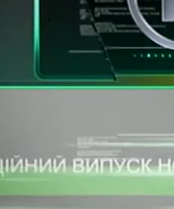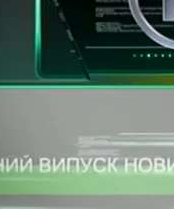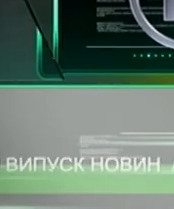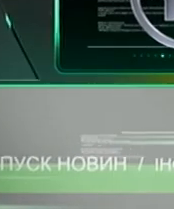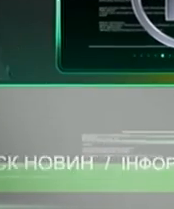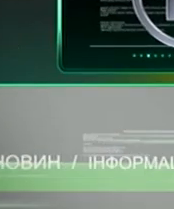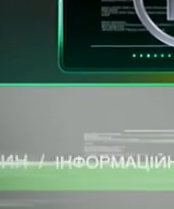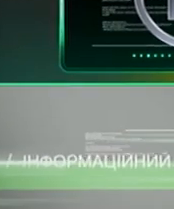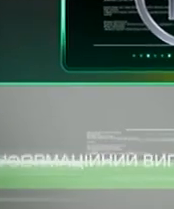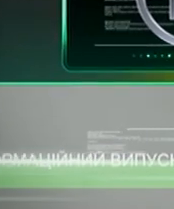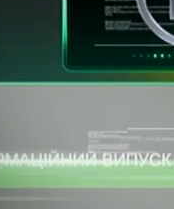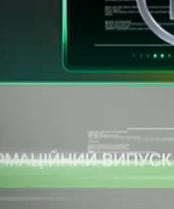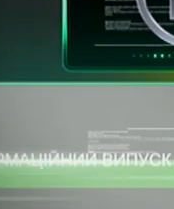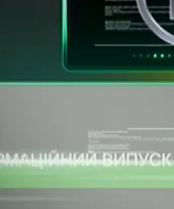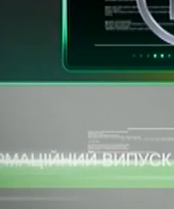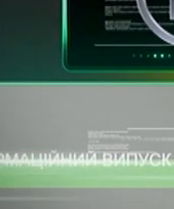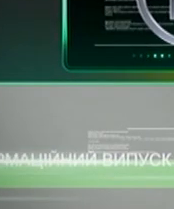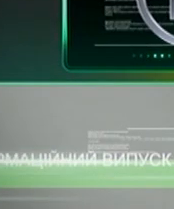Субтитрувальниця Оля Шор